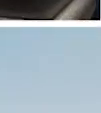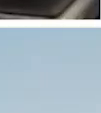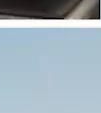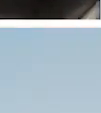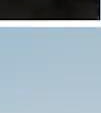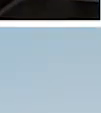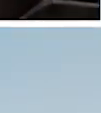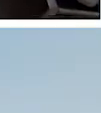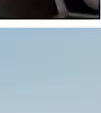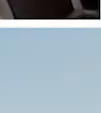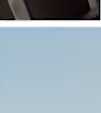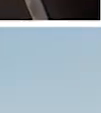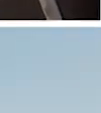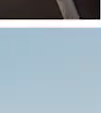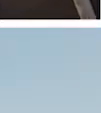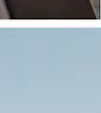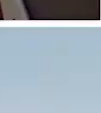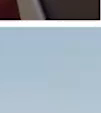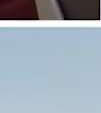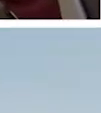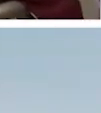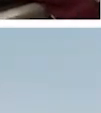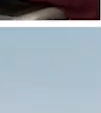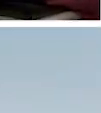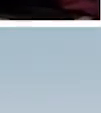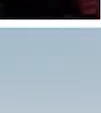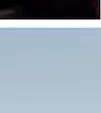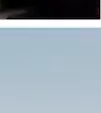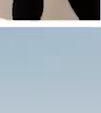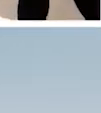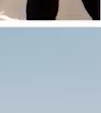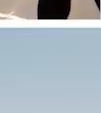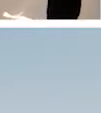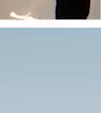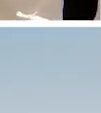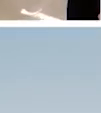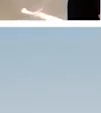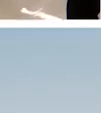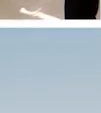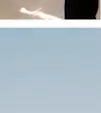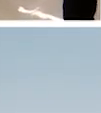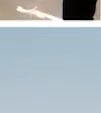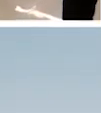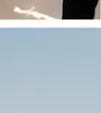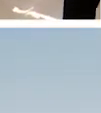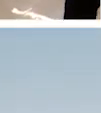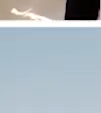Wush ini lebih efisien dan juga lebih cepat dibanding transportasi lainnya. Dan